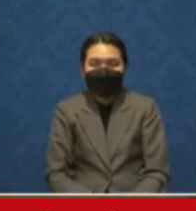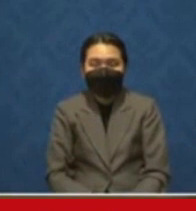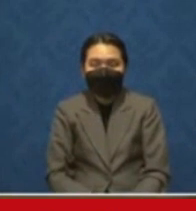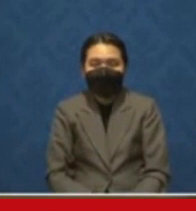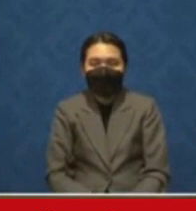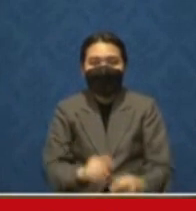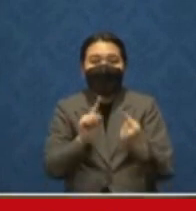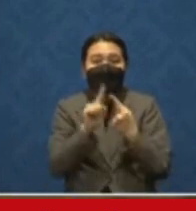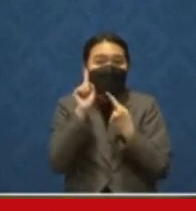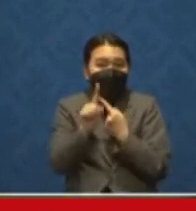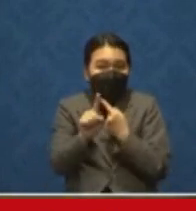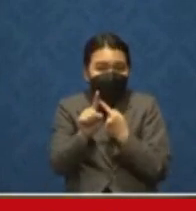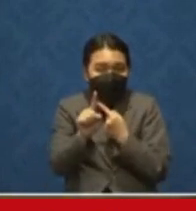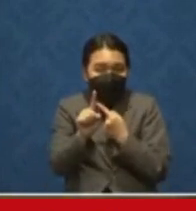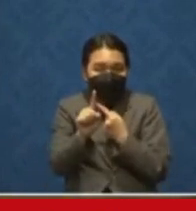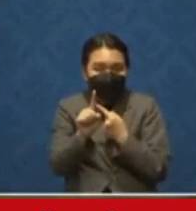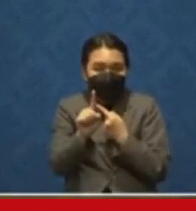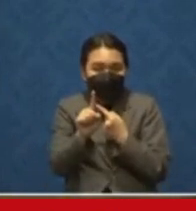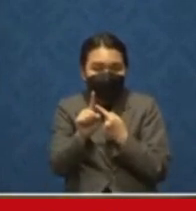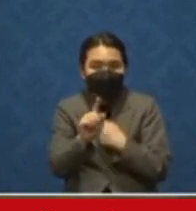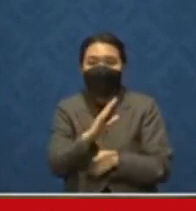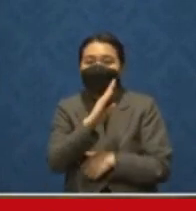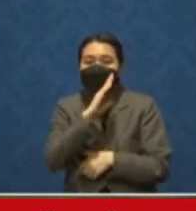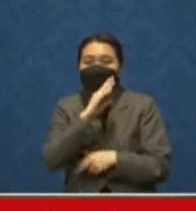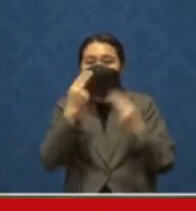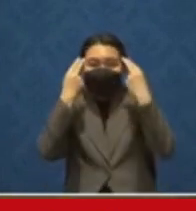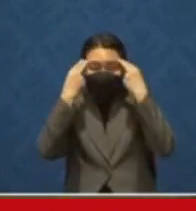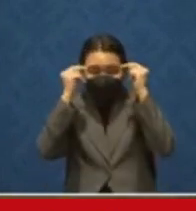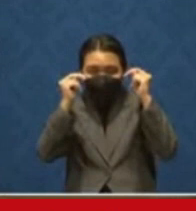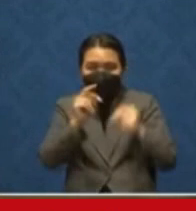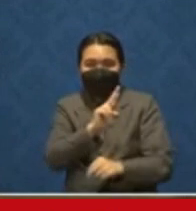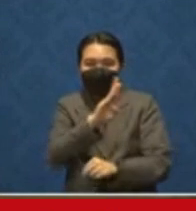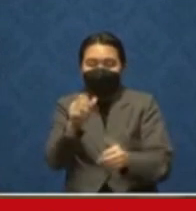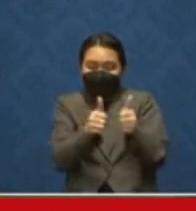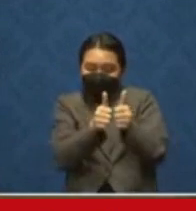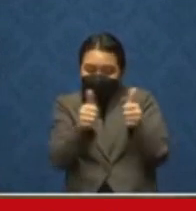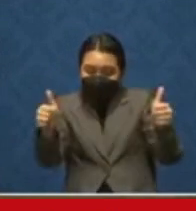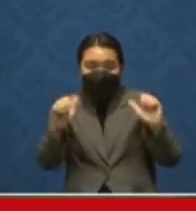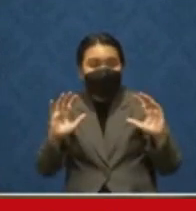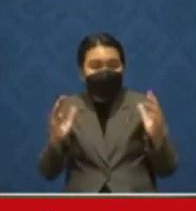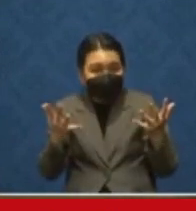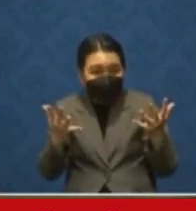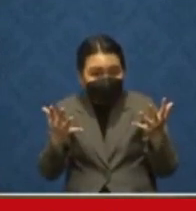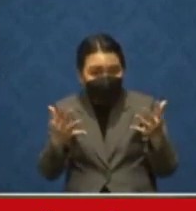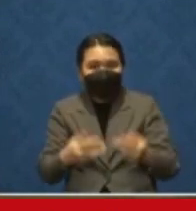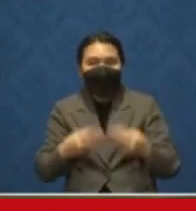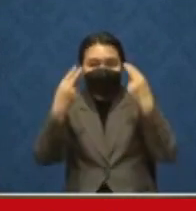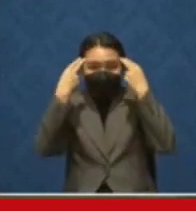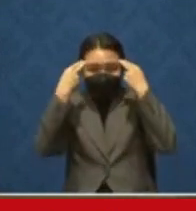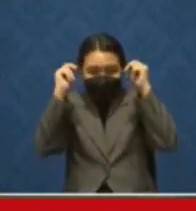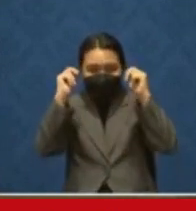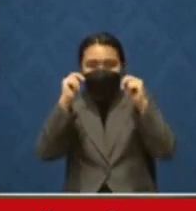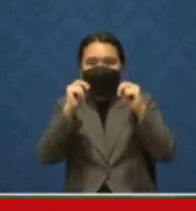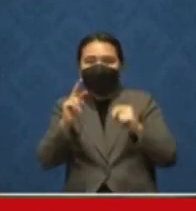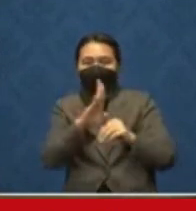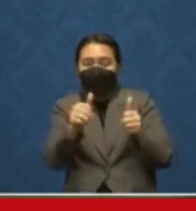ก็ไม่ชนะเราก็ไม่ได้หวังชนะจะระวังอะไรครับแต่เราก็หวังว่าอีกหนึ่ง